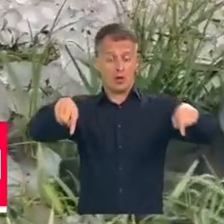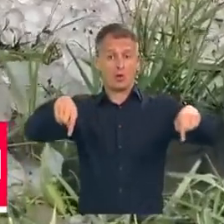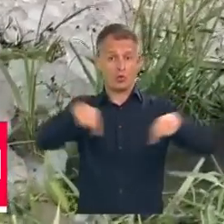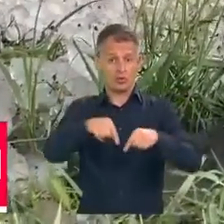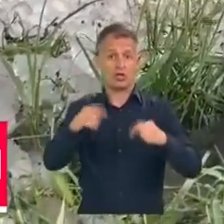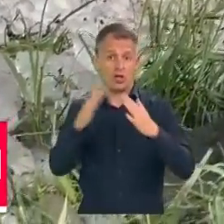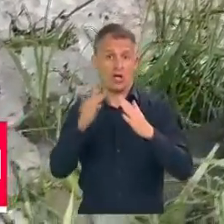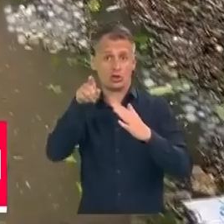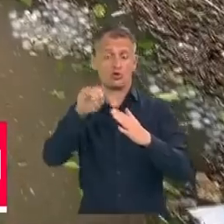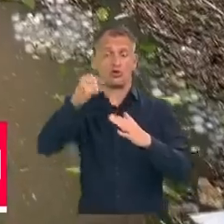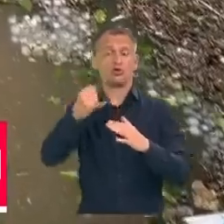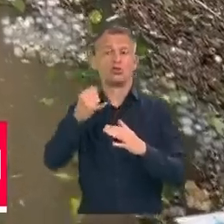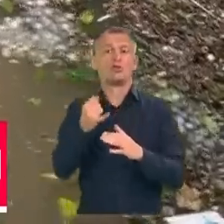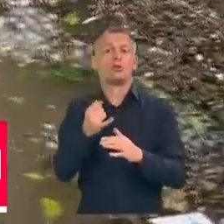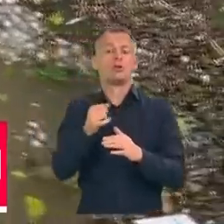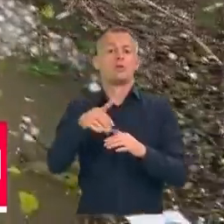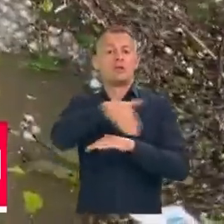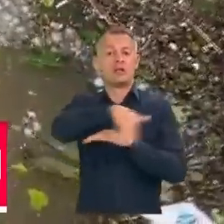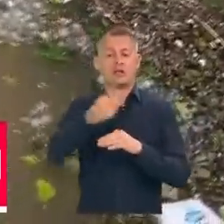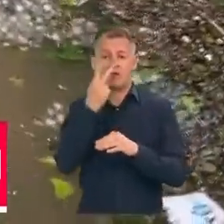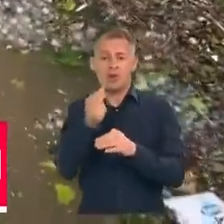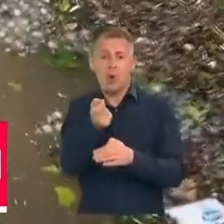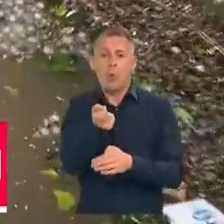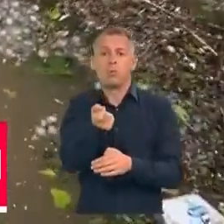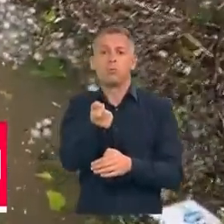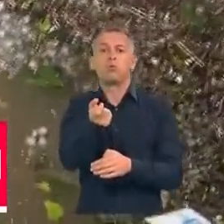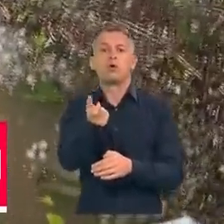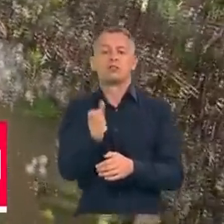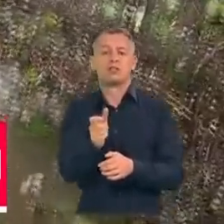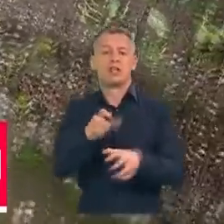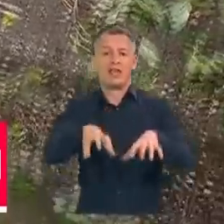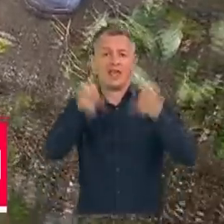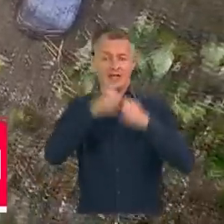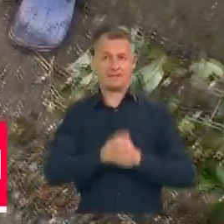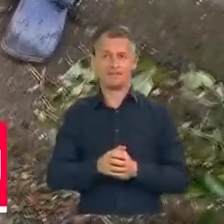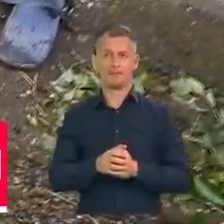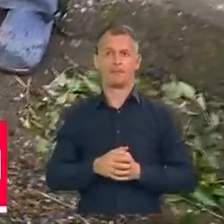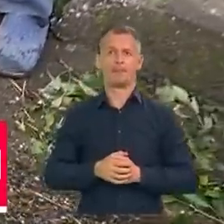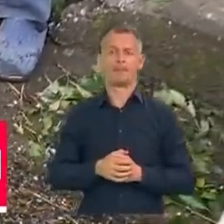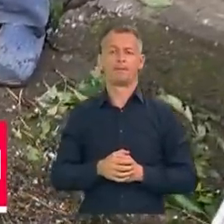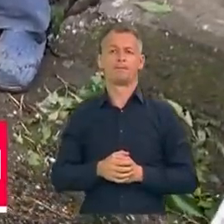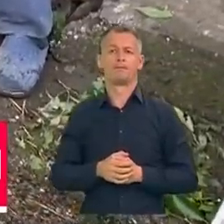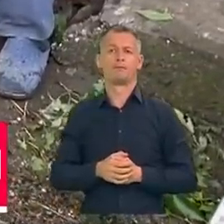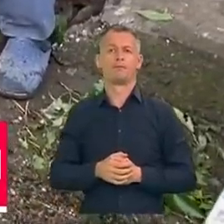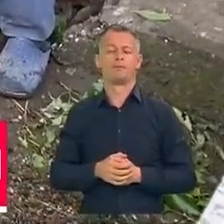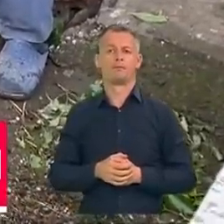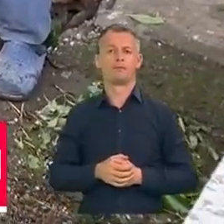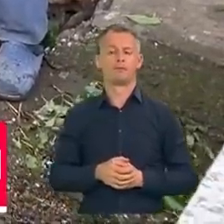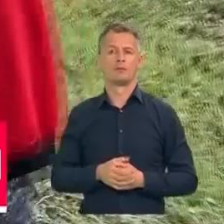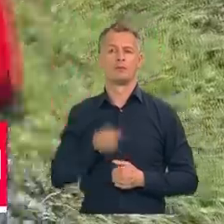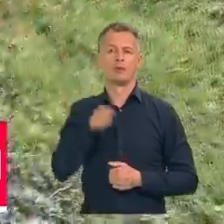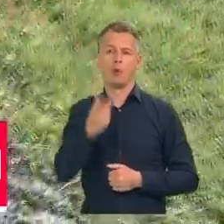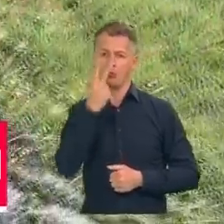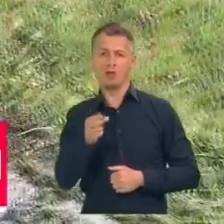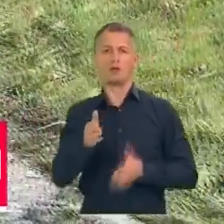gheață. Localnicii spun că ruperea de nori i-a speriat. Mă lovam de piață. Uitați aici